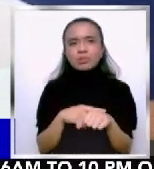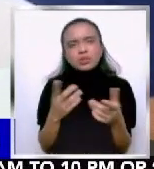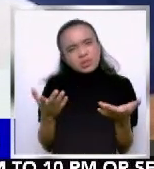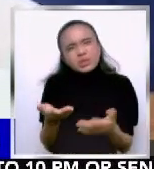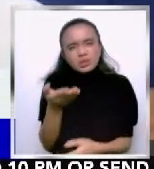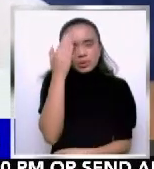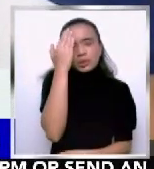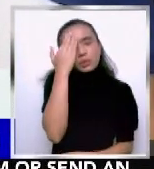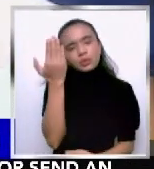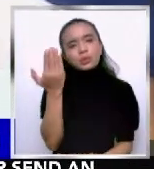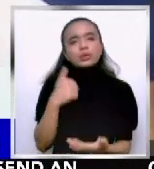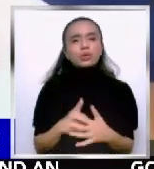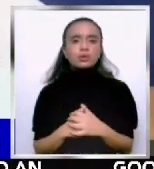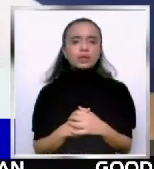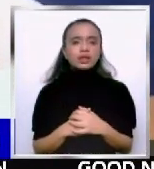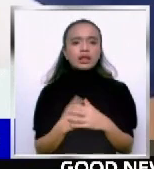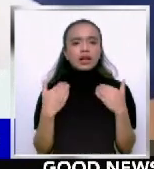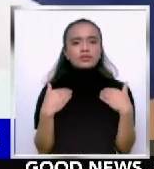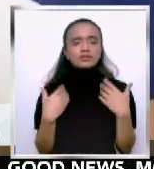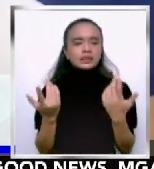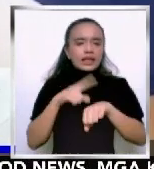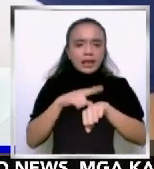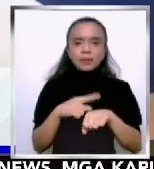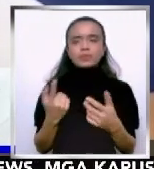take a moment and just enjoy.